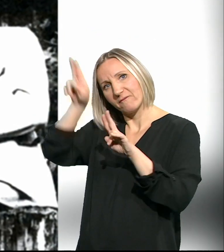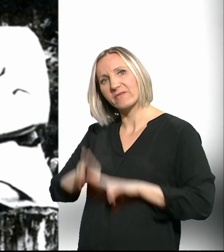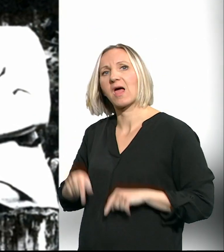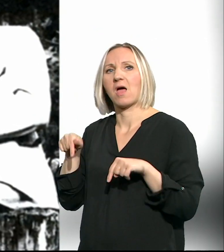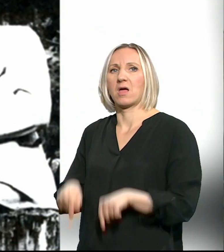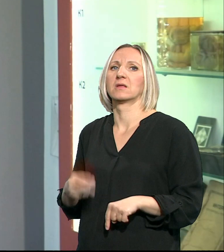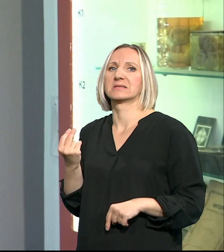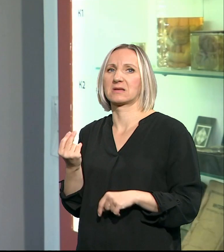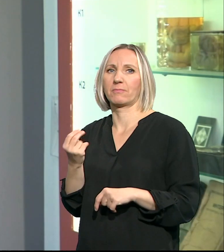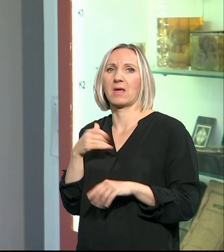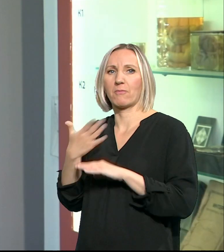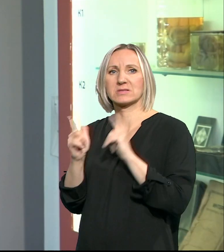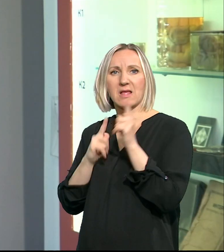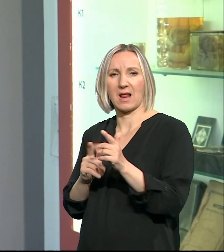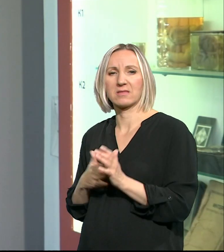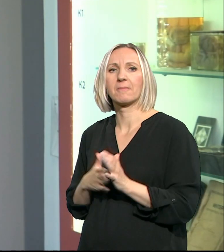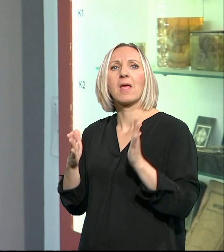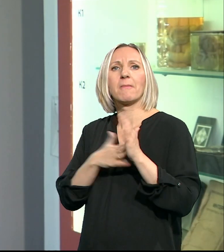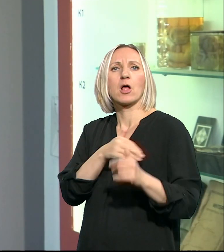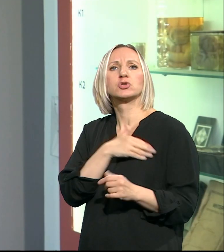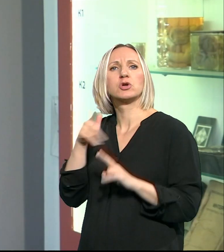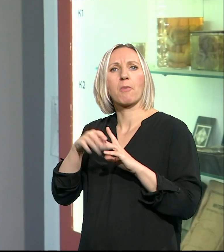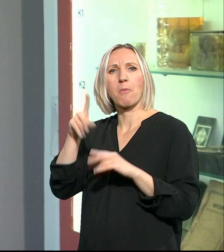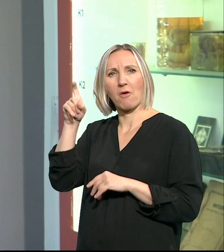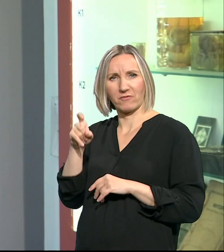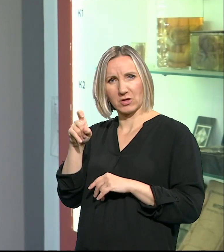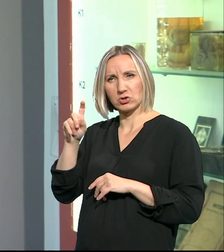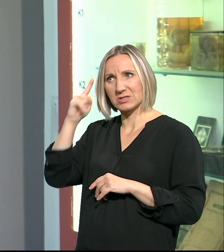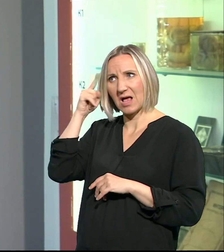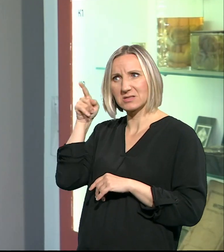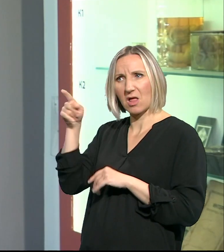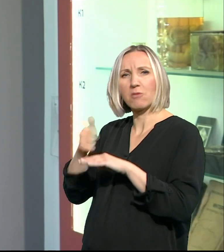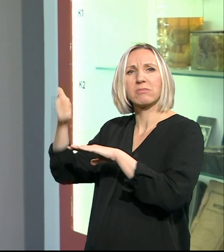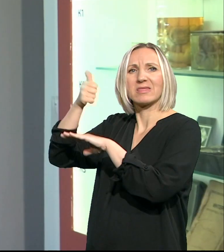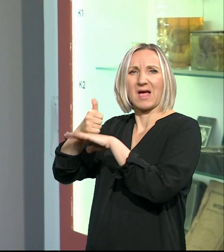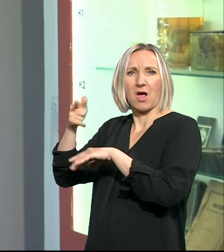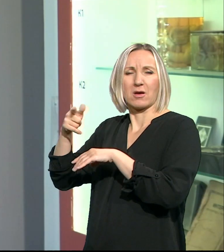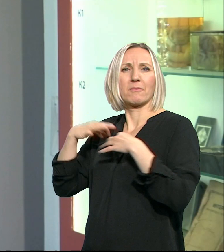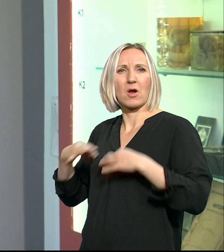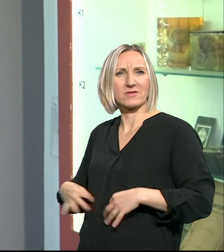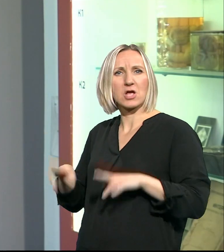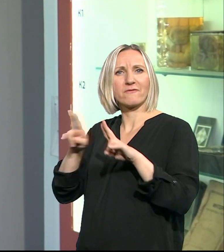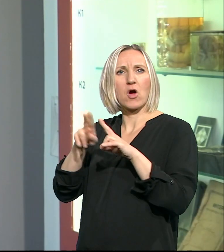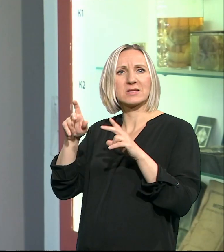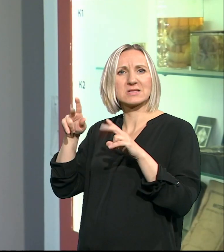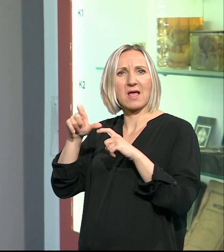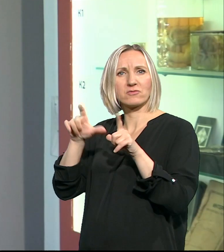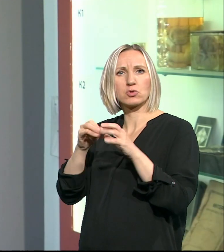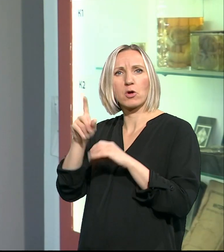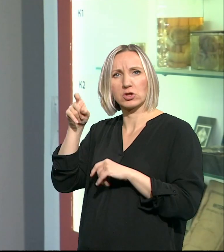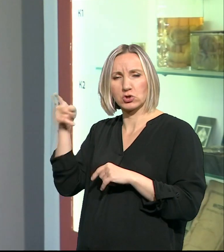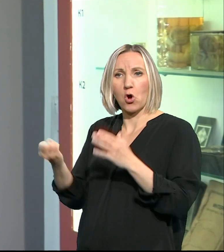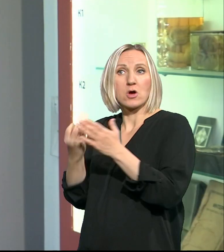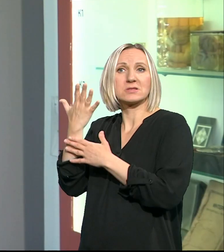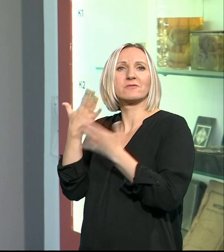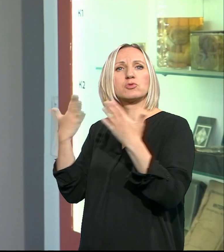posleratnu Srbiju. Miloš Đ. Popović je saznao od tadašnjeg dekana, profesora Vojislava Subotića, osnivača naše hirurgije, moderne hirurgije